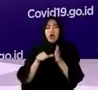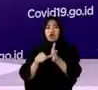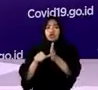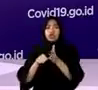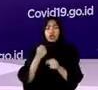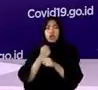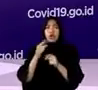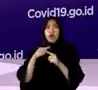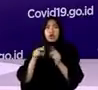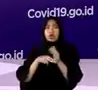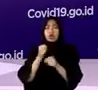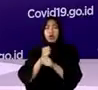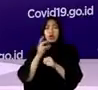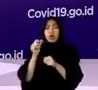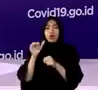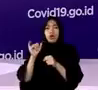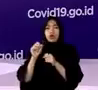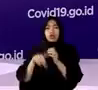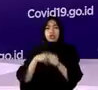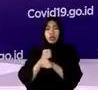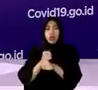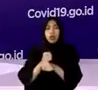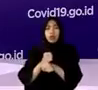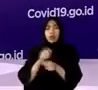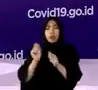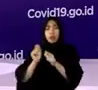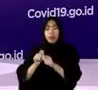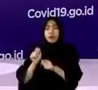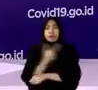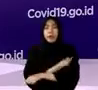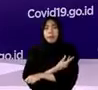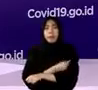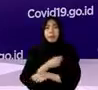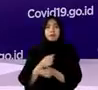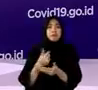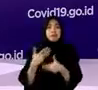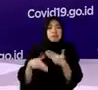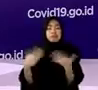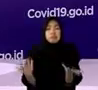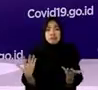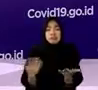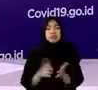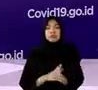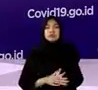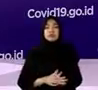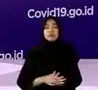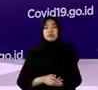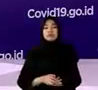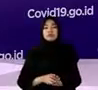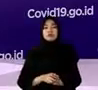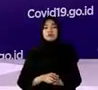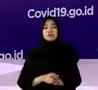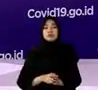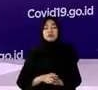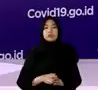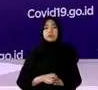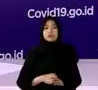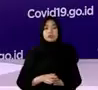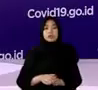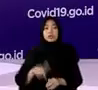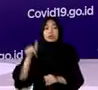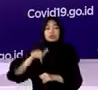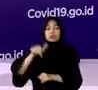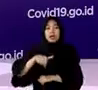distribusi yang dibagikan? Terima kasih. Terima kasih Tirto.id. Sejauh ini fokus